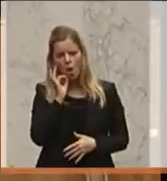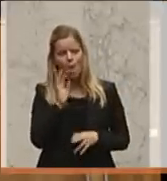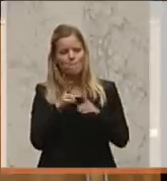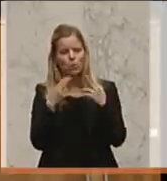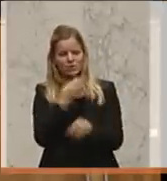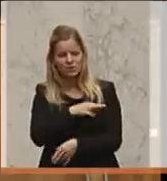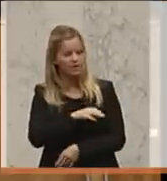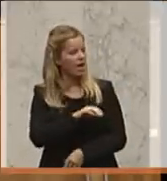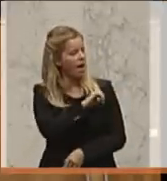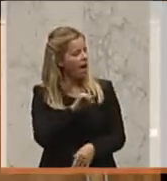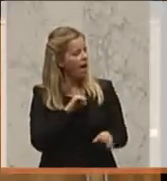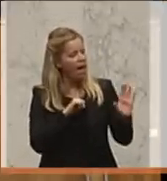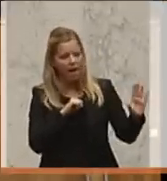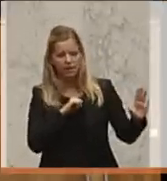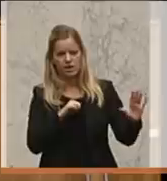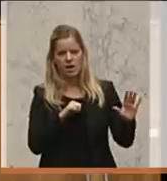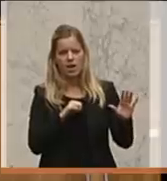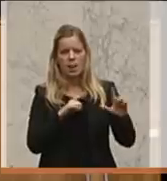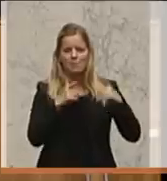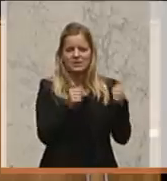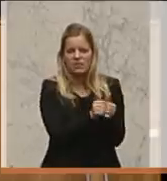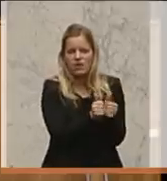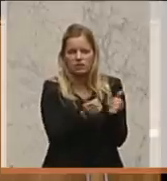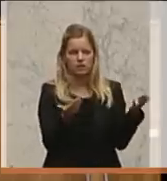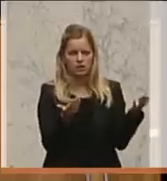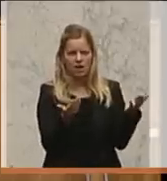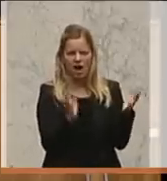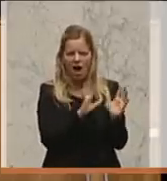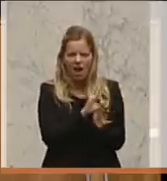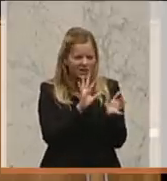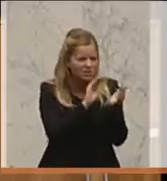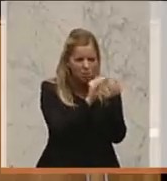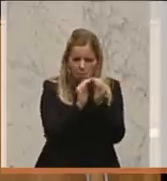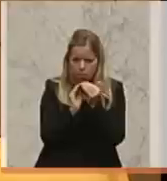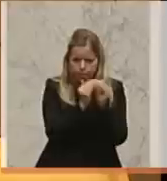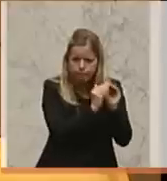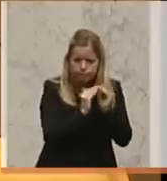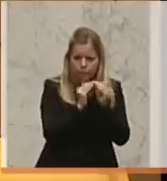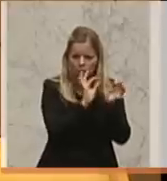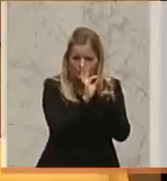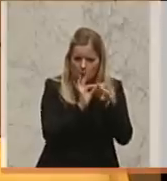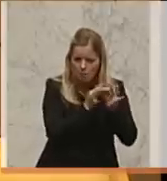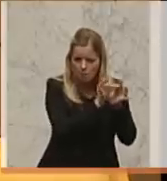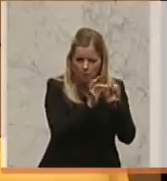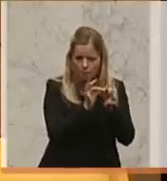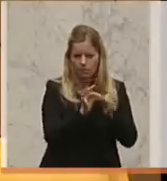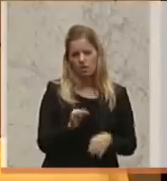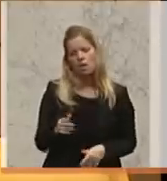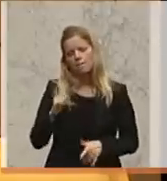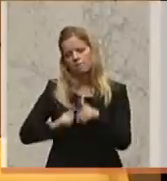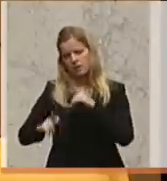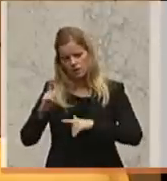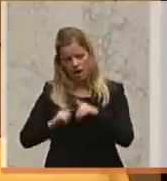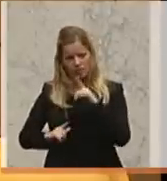ist ja doch alles verbandelt. Und man muss Mitleid mit den Journalisten haben, die mit diesem nordkoreanischen Druck gebeugt